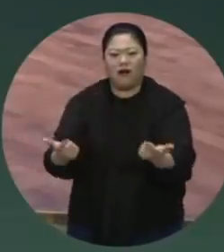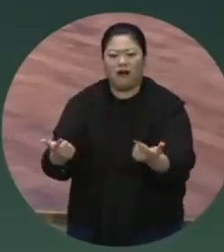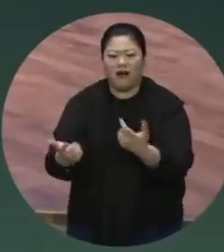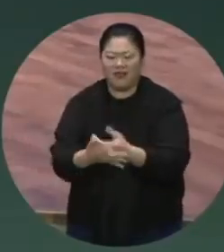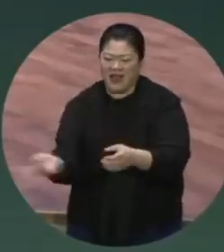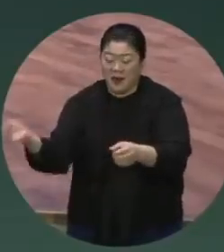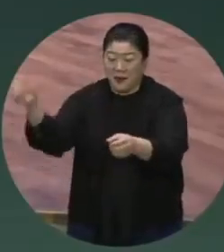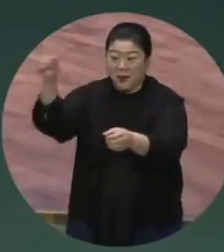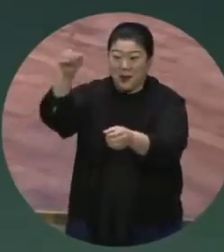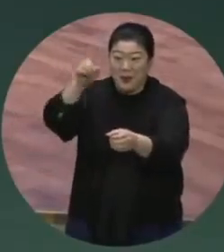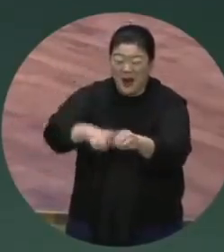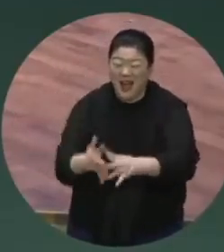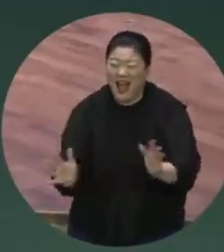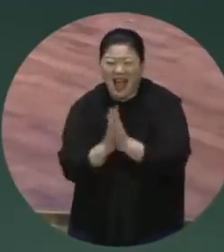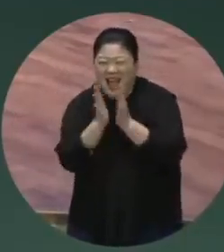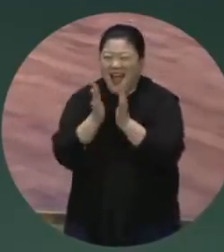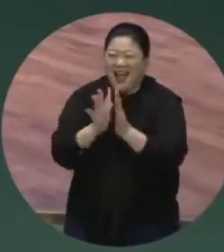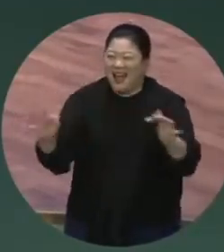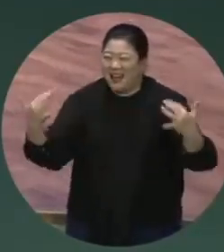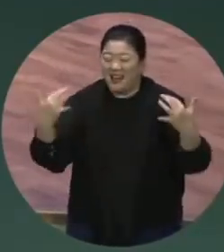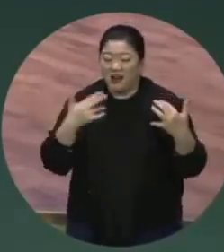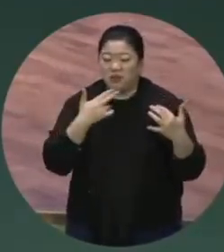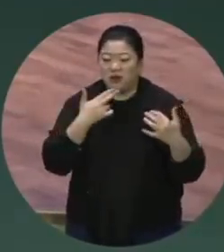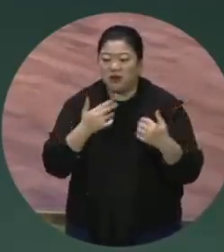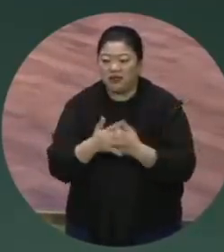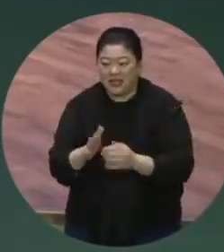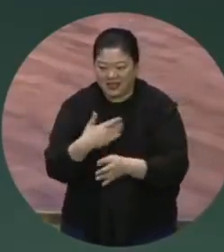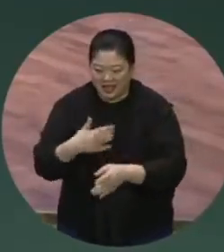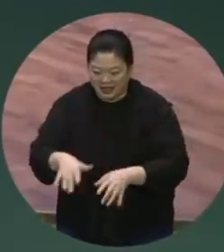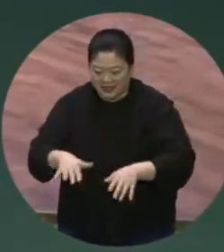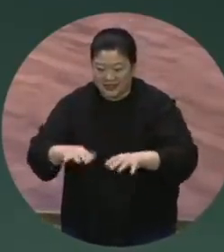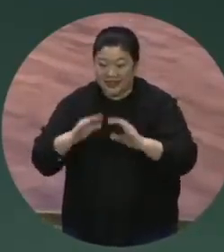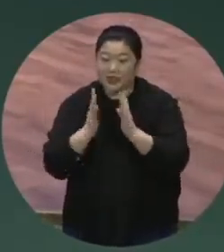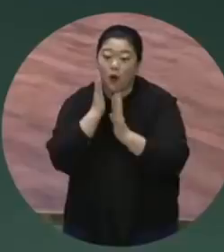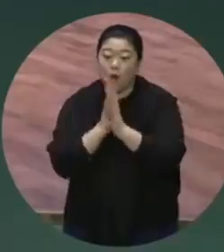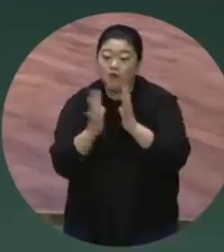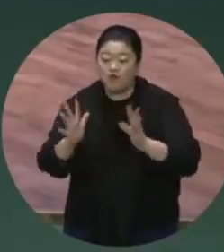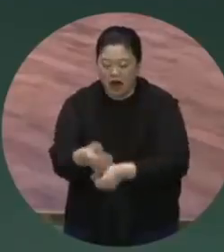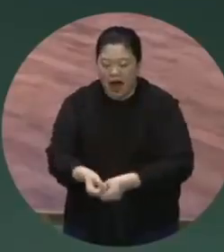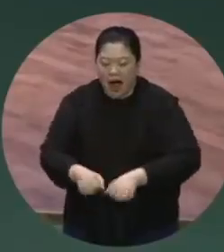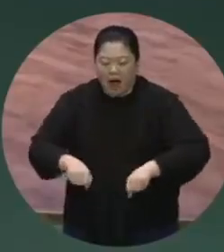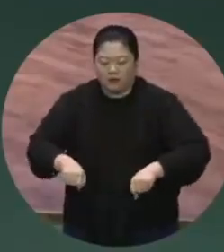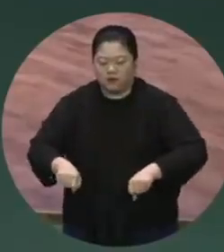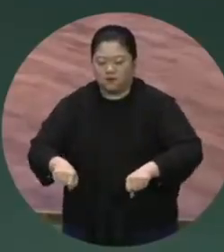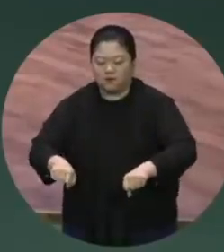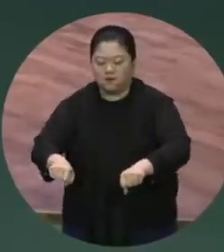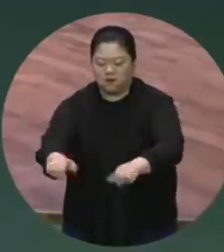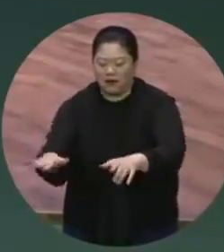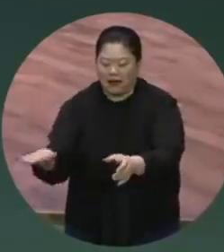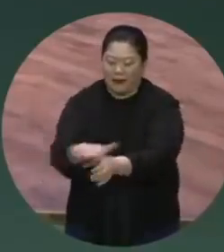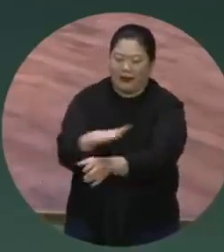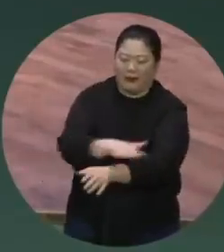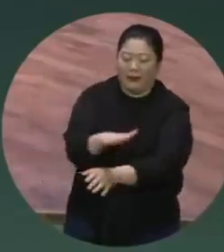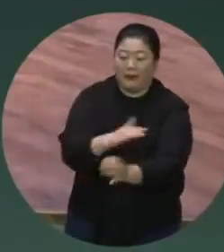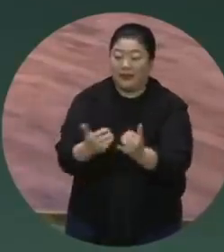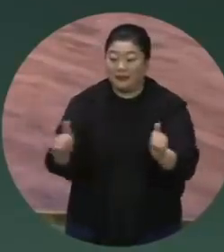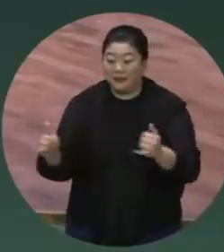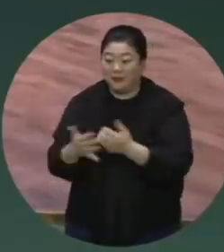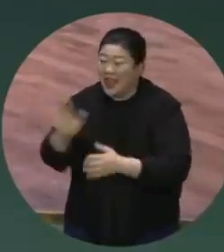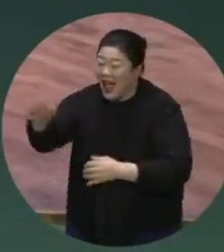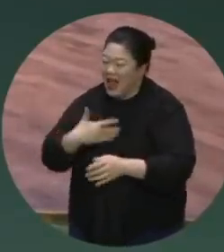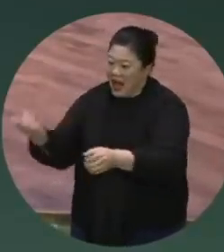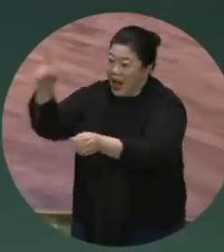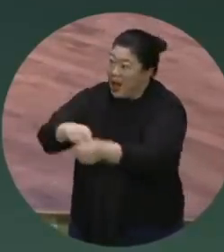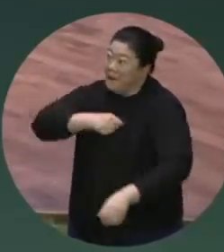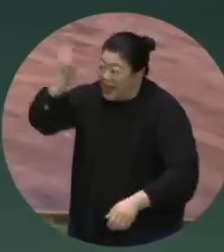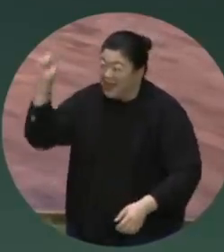오다가 잔디 깎는 아저씨인데 저 오늘 홀인했어요. 그러니까 아 그래요 축하합니다. 그렇게 말을